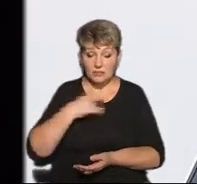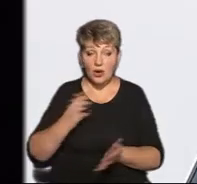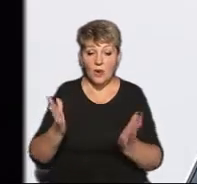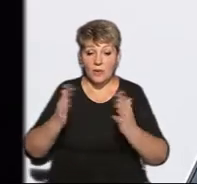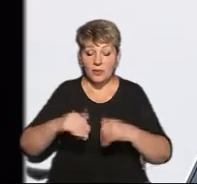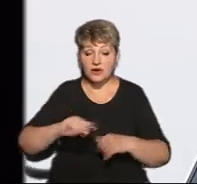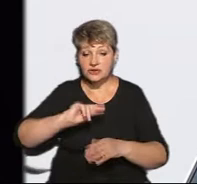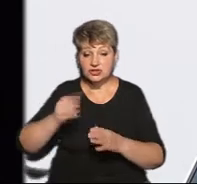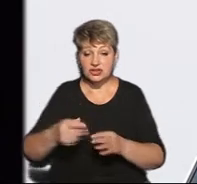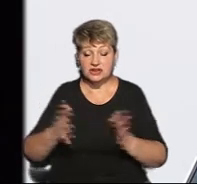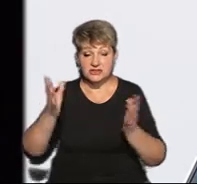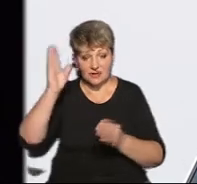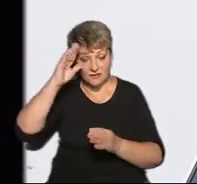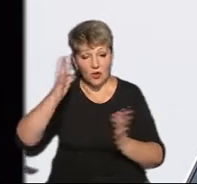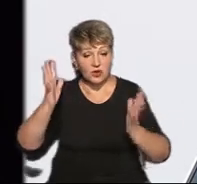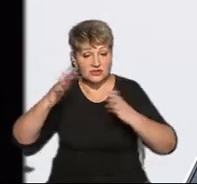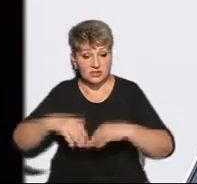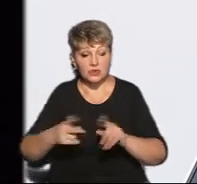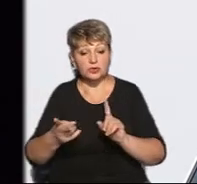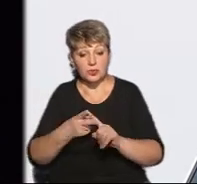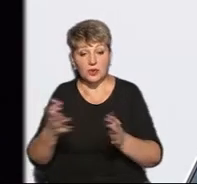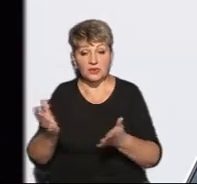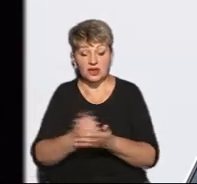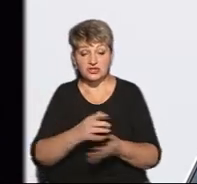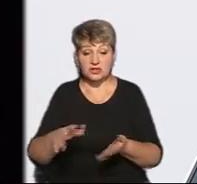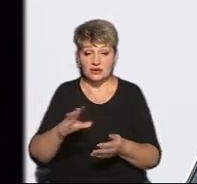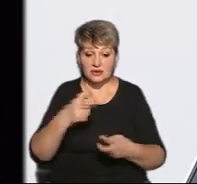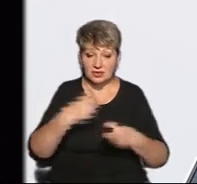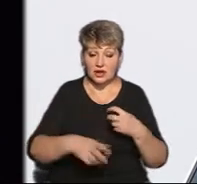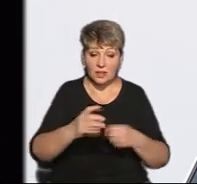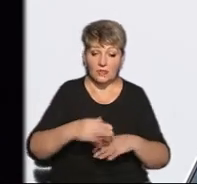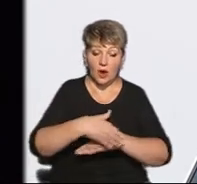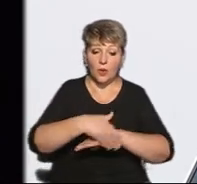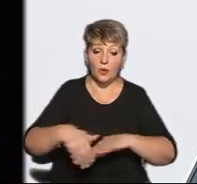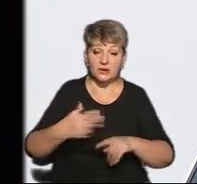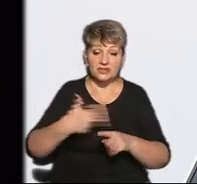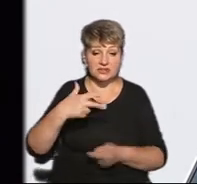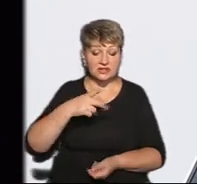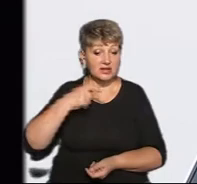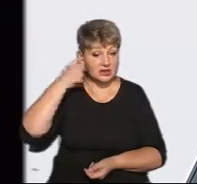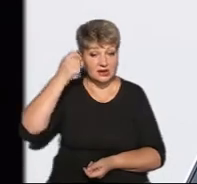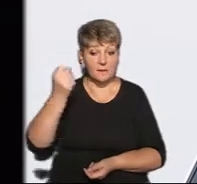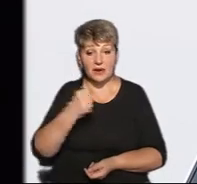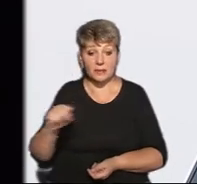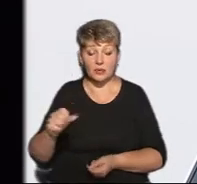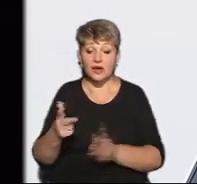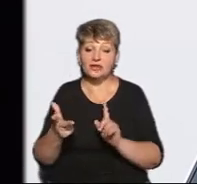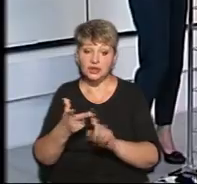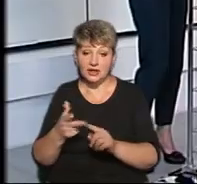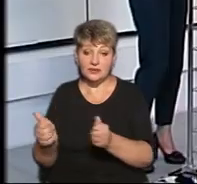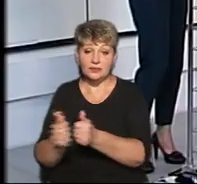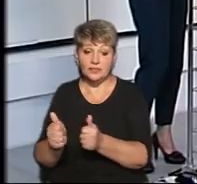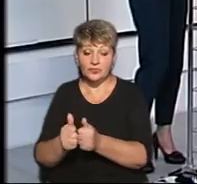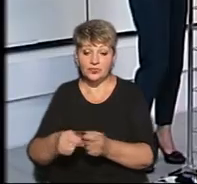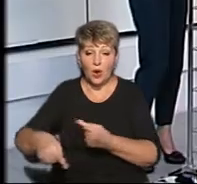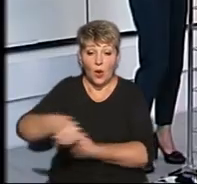колектор через зливу. Друге проваля ґрунту виявили на перехресті вулиць Героїв Майдану і 30-річчя Перемоги. І третє біля